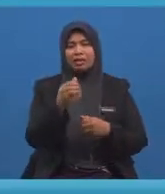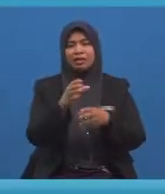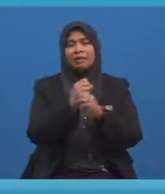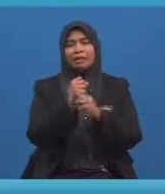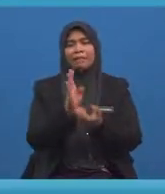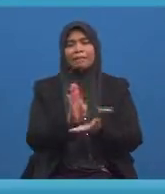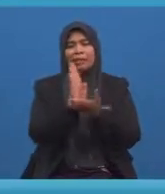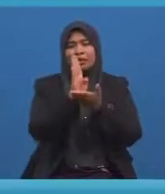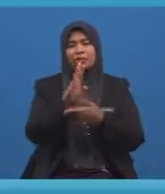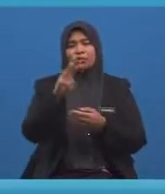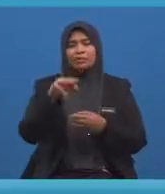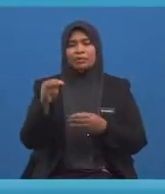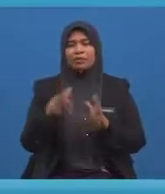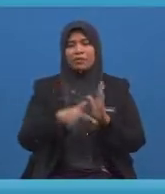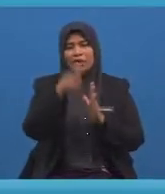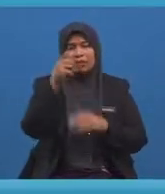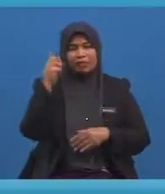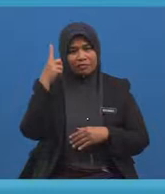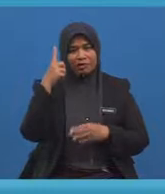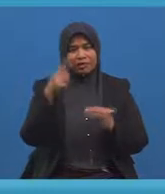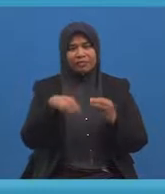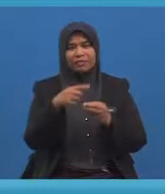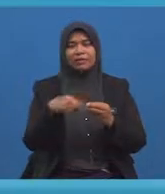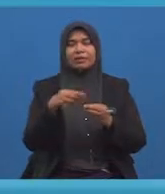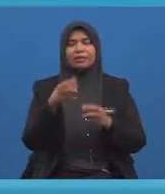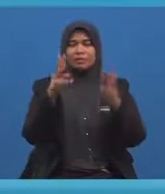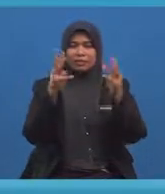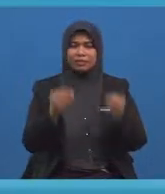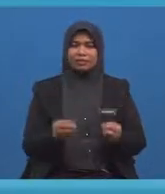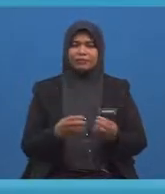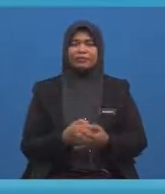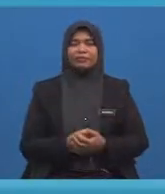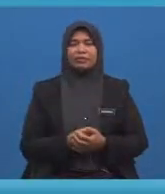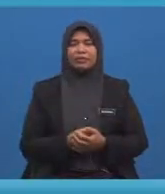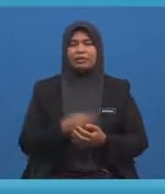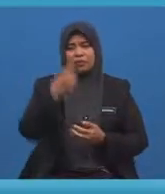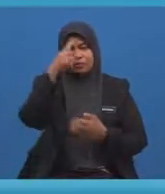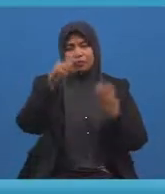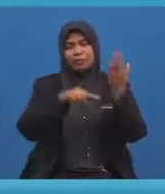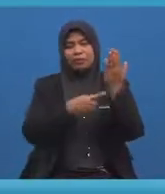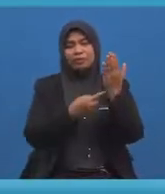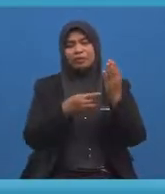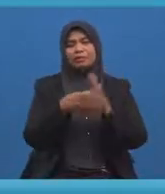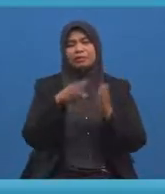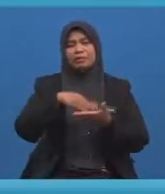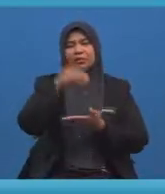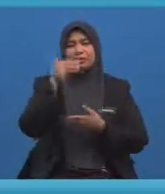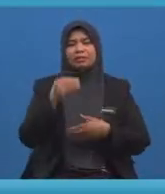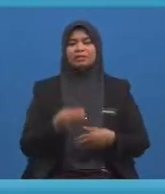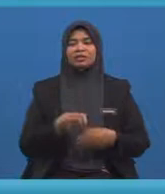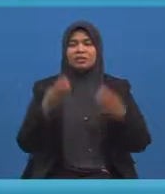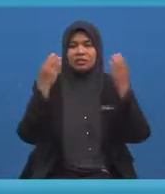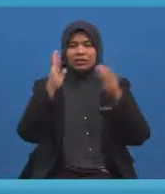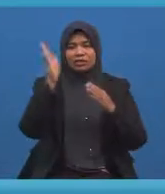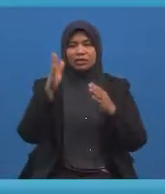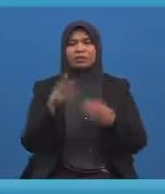murid-murid lebih faham tentang manusia. Untuk memulakan pembelajaran, biar cikgu